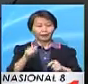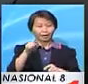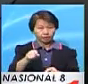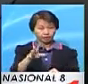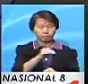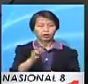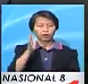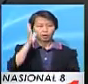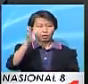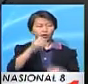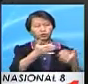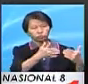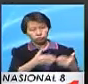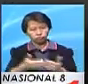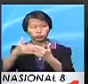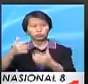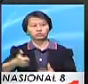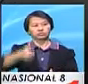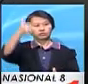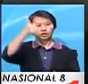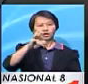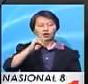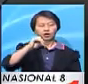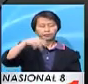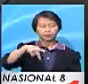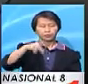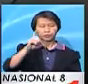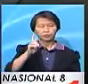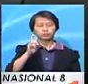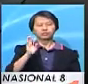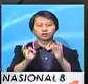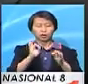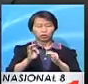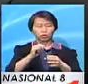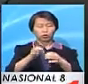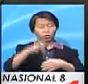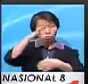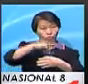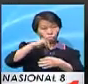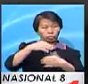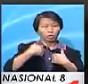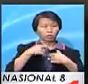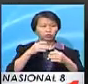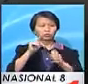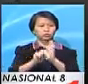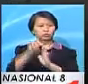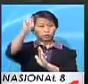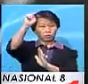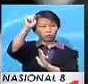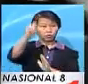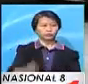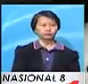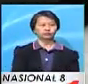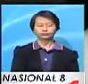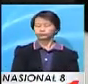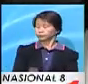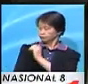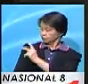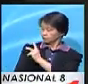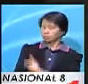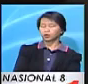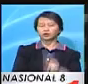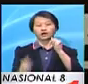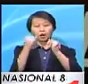dia akan terus memenangi MVP jika undian dia adalah yang paling tinggi. Okey, soalan yang